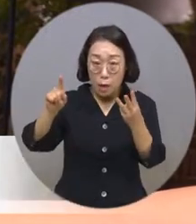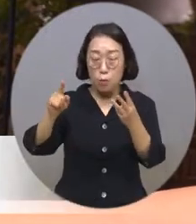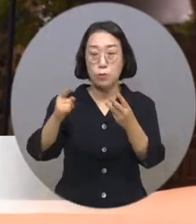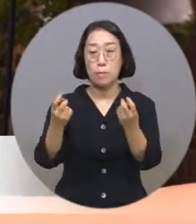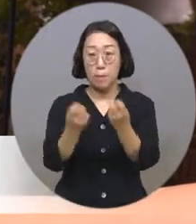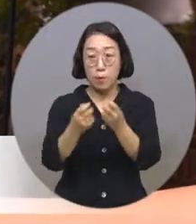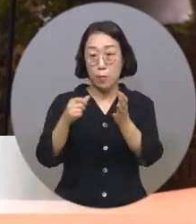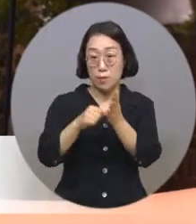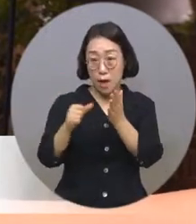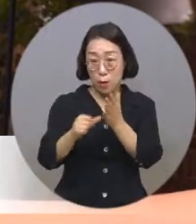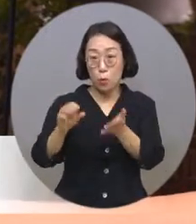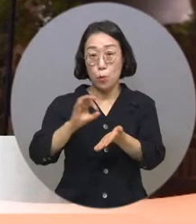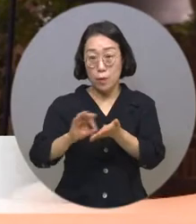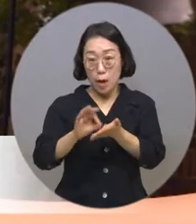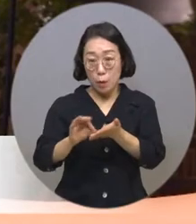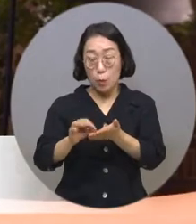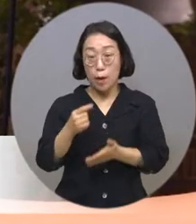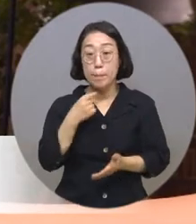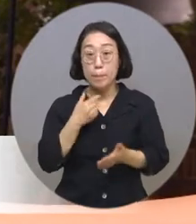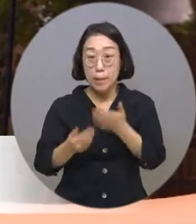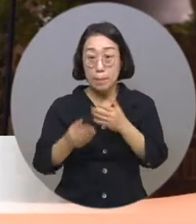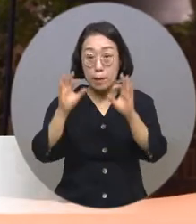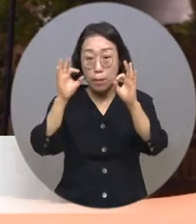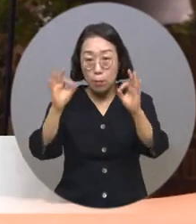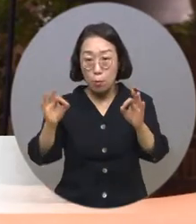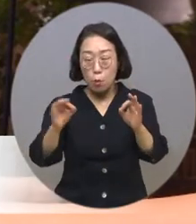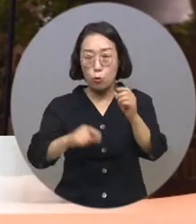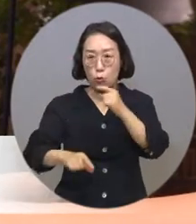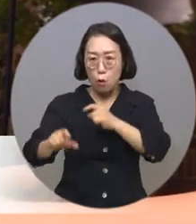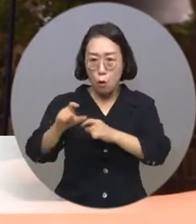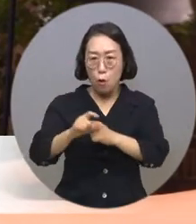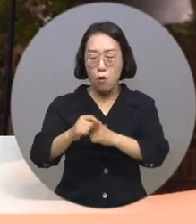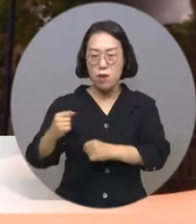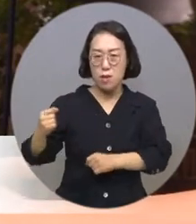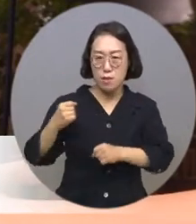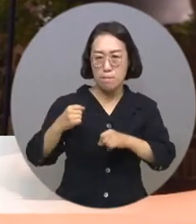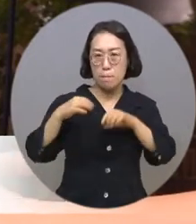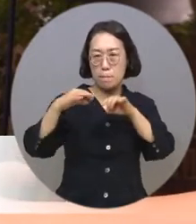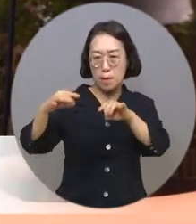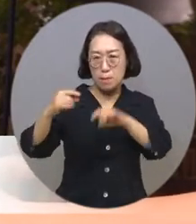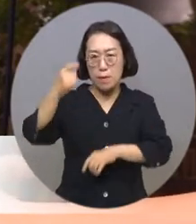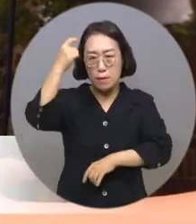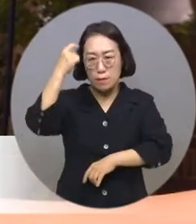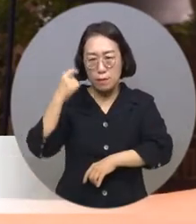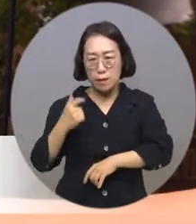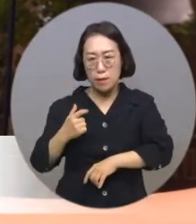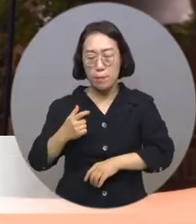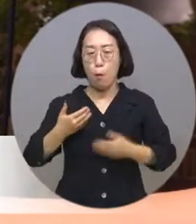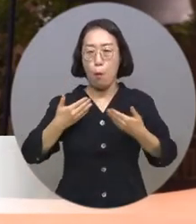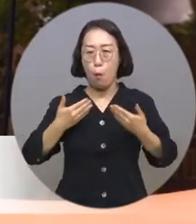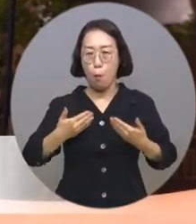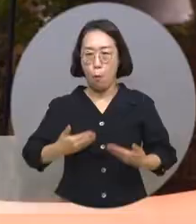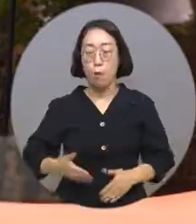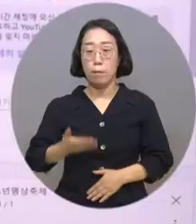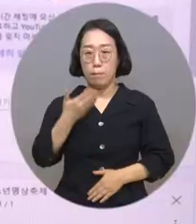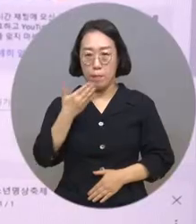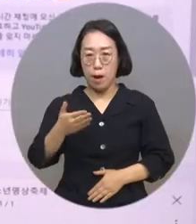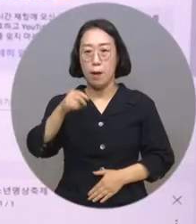좀 더 다양하고 크게 풀림이라던가 에너지 파동이 정리가 되는 그런 명상이기도